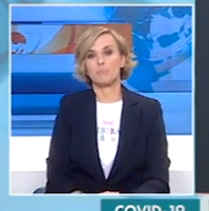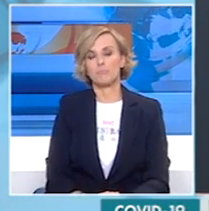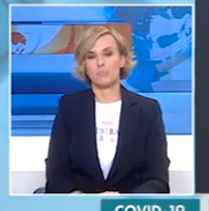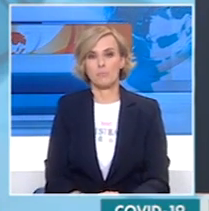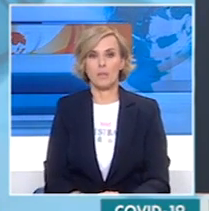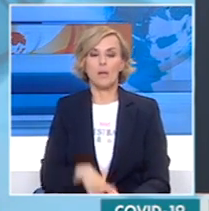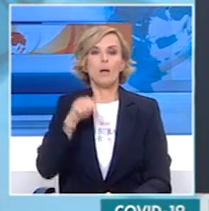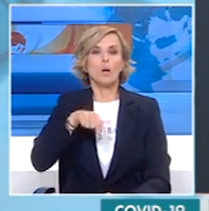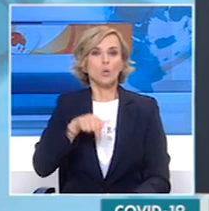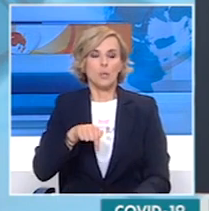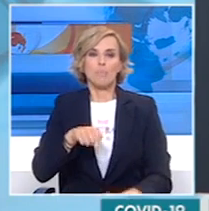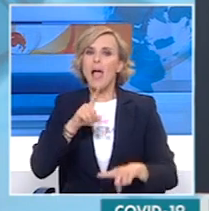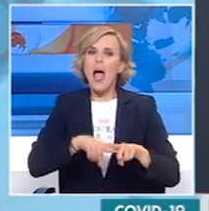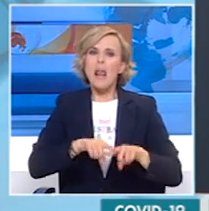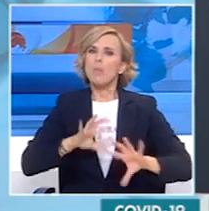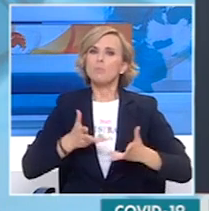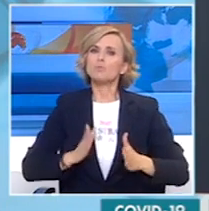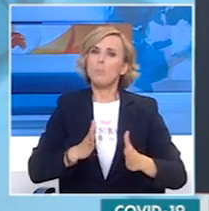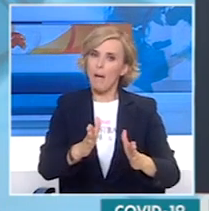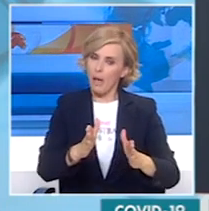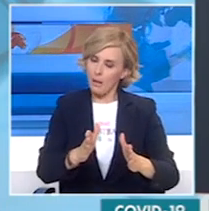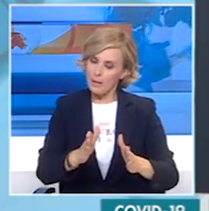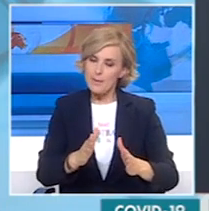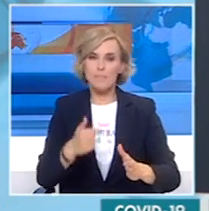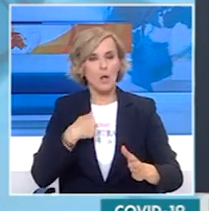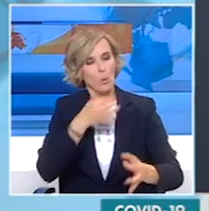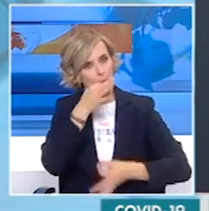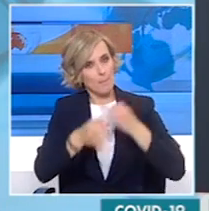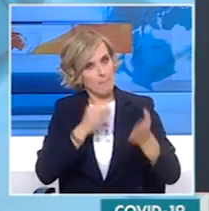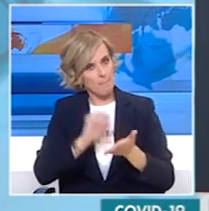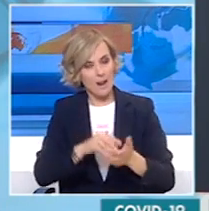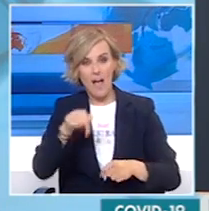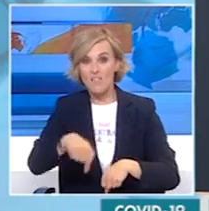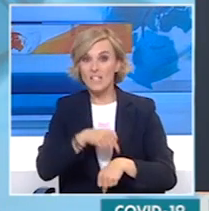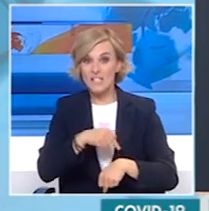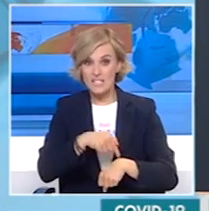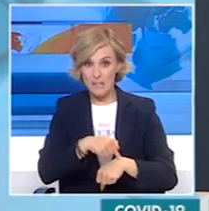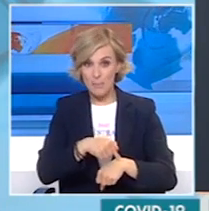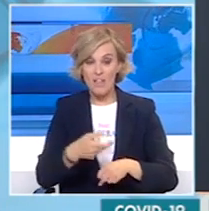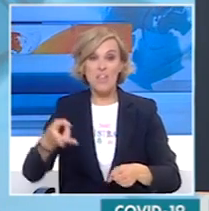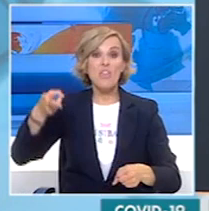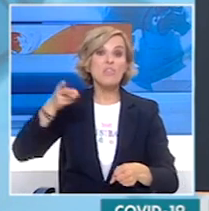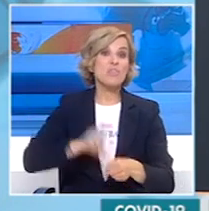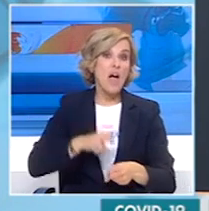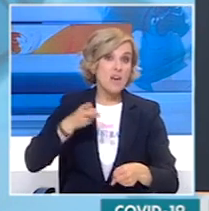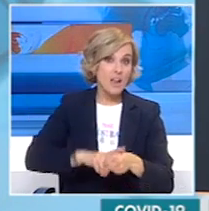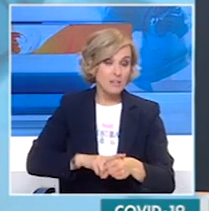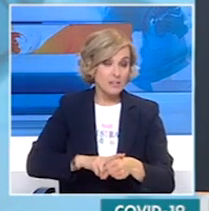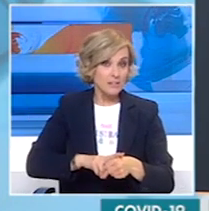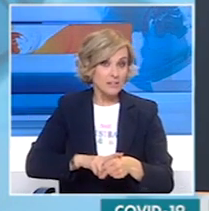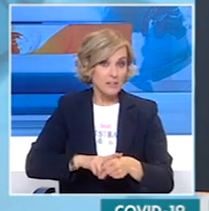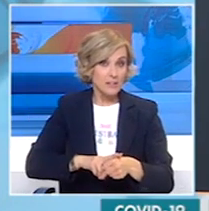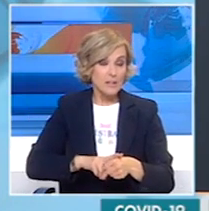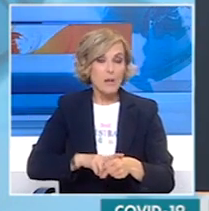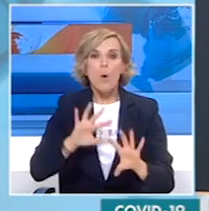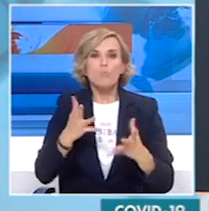του πού ακριβώς είναι η χώρα, έχω μιλήσει ξανά γι' αυτό. Η θάνατη αυτή τη στιγμή είναι πάρα πολύ ασφαλής εκτίμηση, γιατί έχουμε δύο